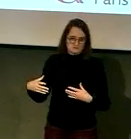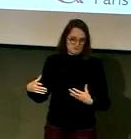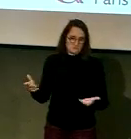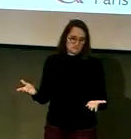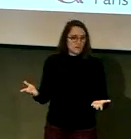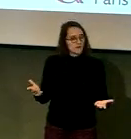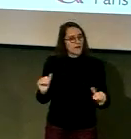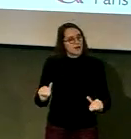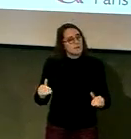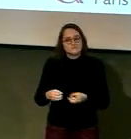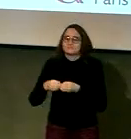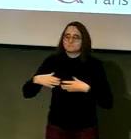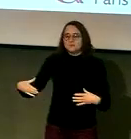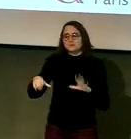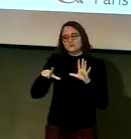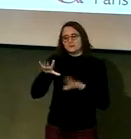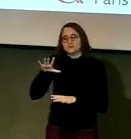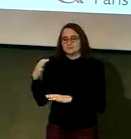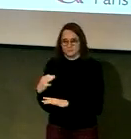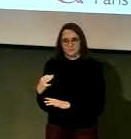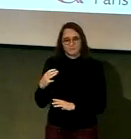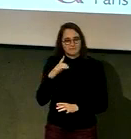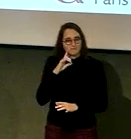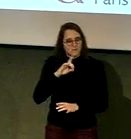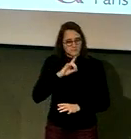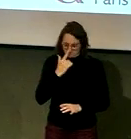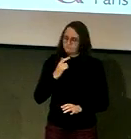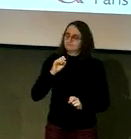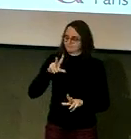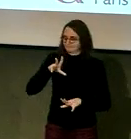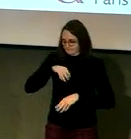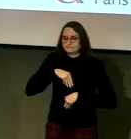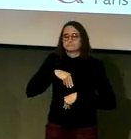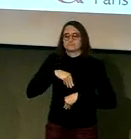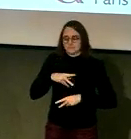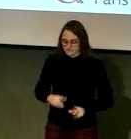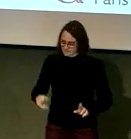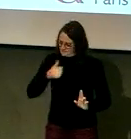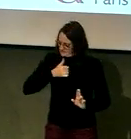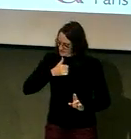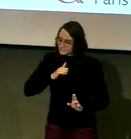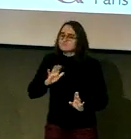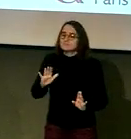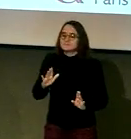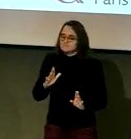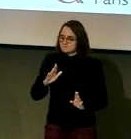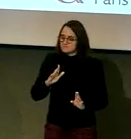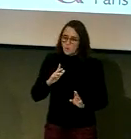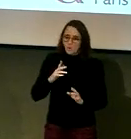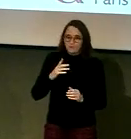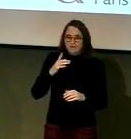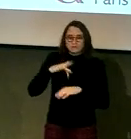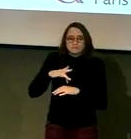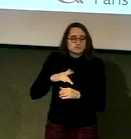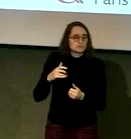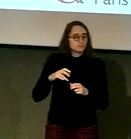Donc, c'est quand même la majorité des femmes qui jouent le jeu de toutes les restrictions, non seulement pour les consommations,